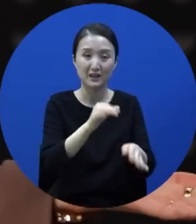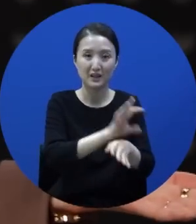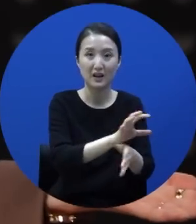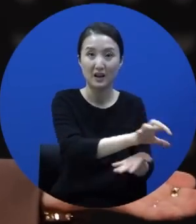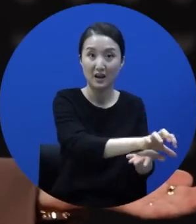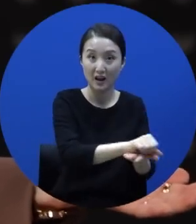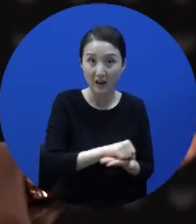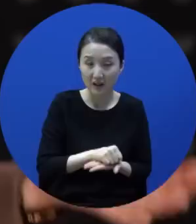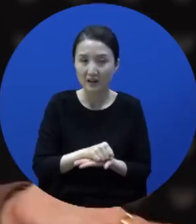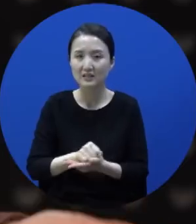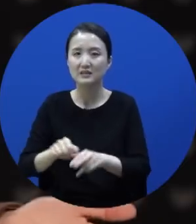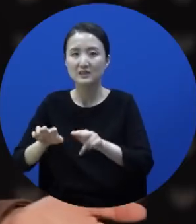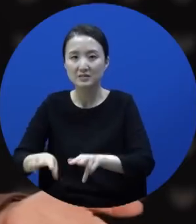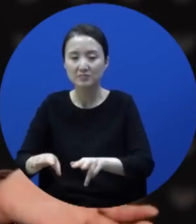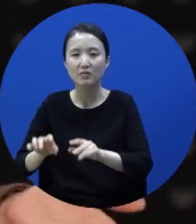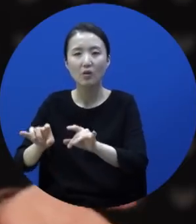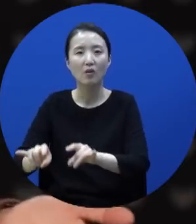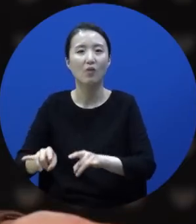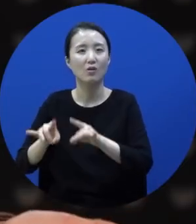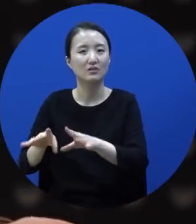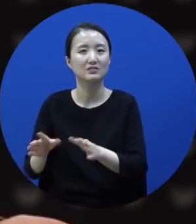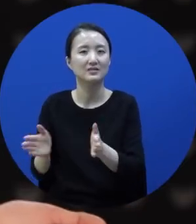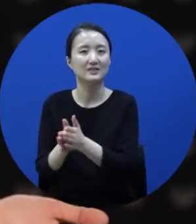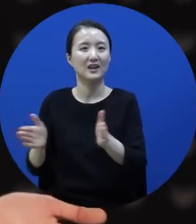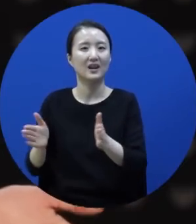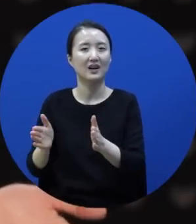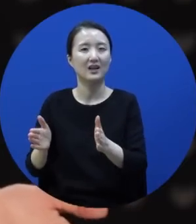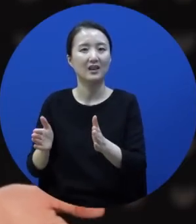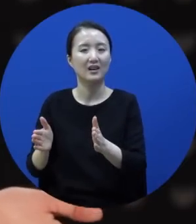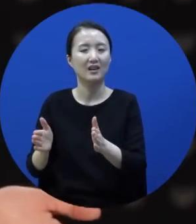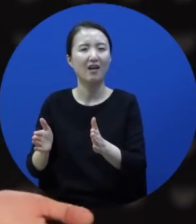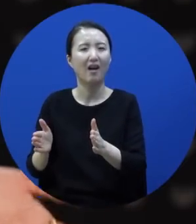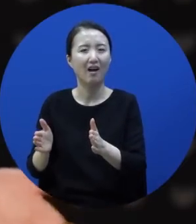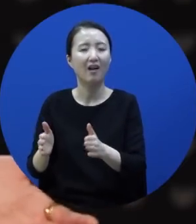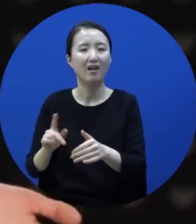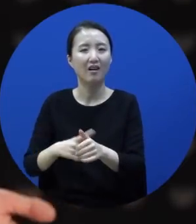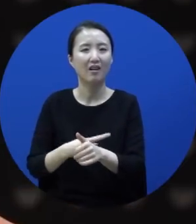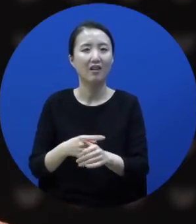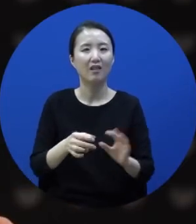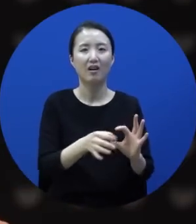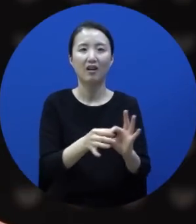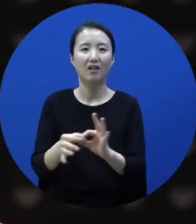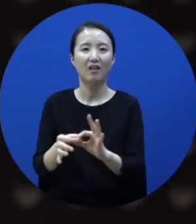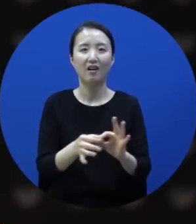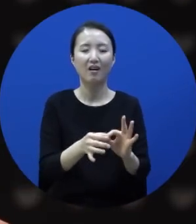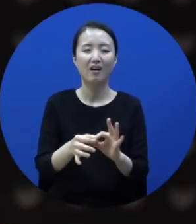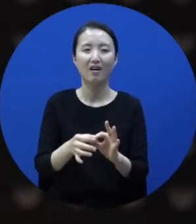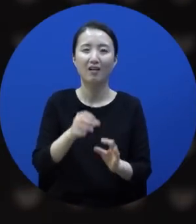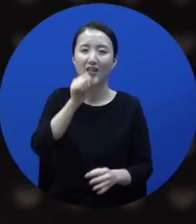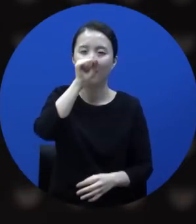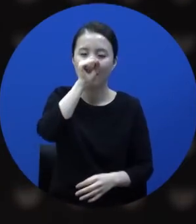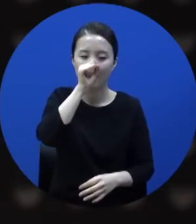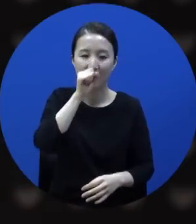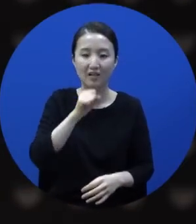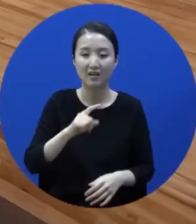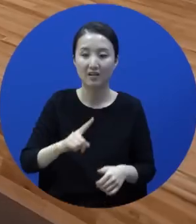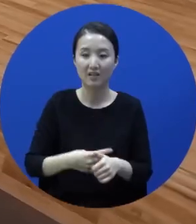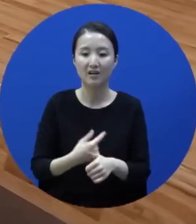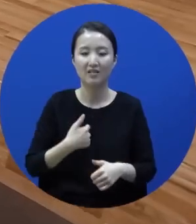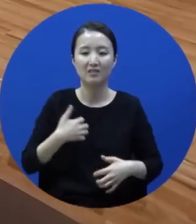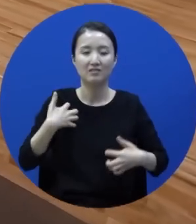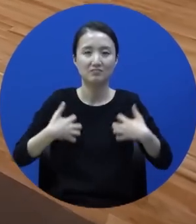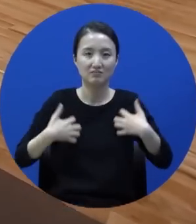이쪽 국가로 넘어오면 이제 막 신상이 되는 네, 그런 계절이었거든요. 그러다 보니까